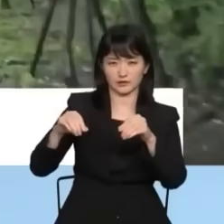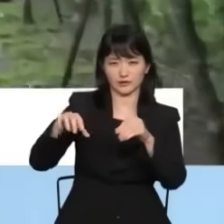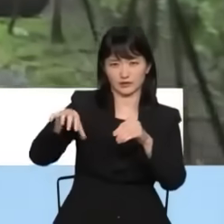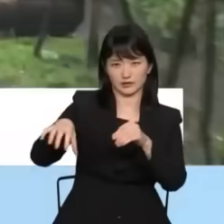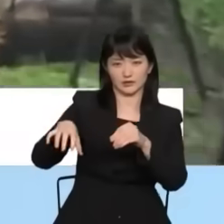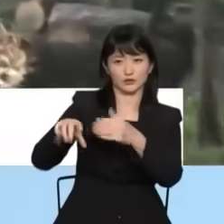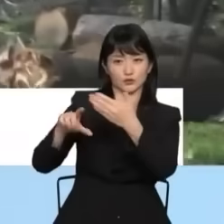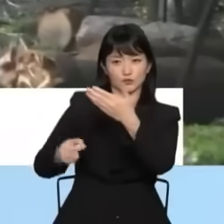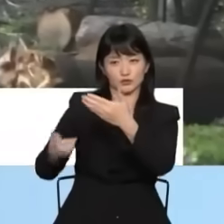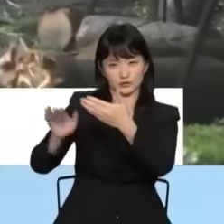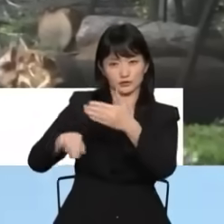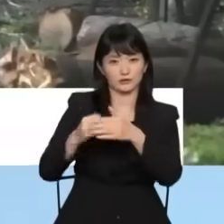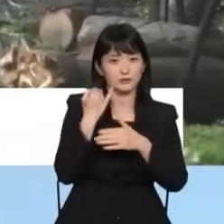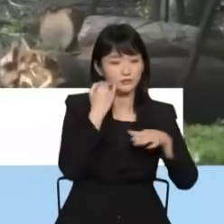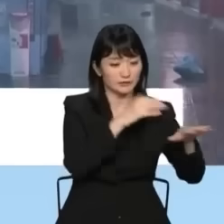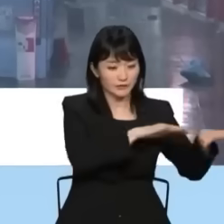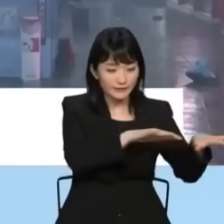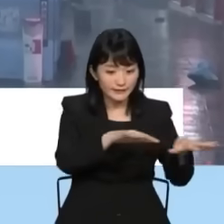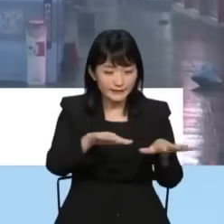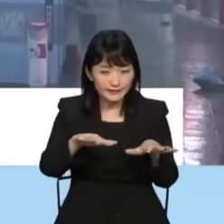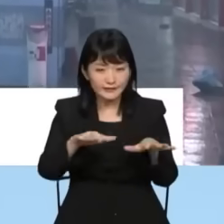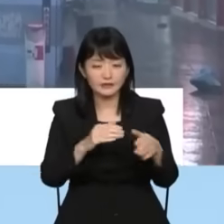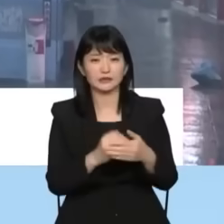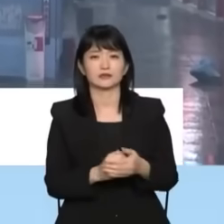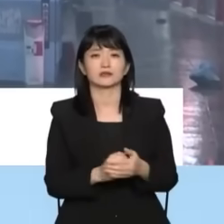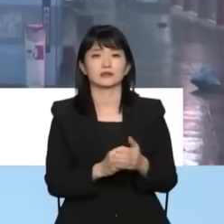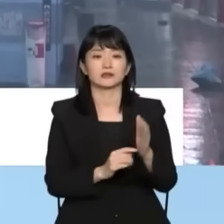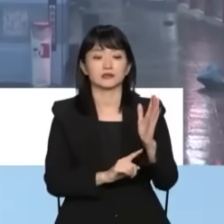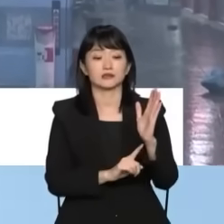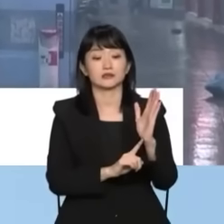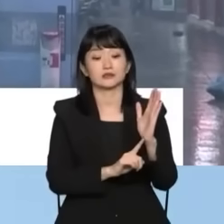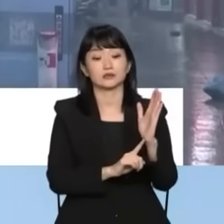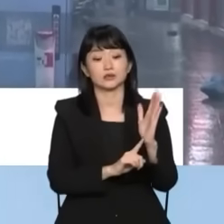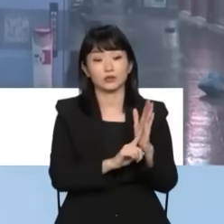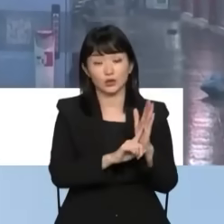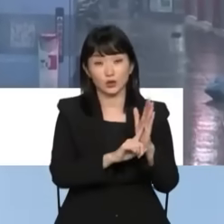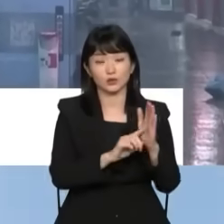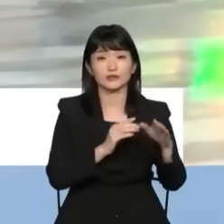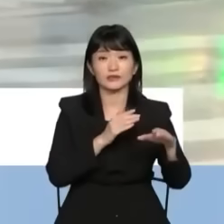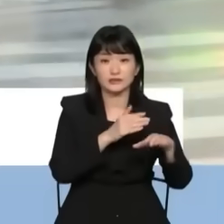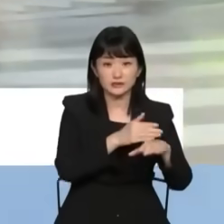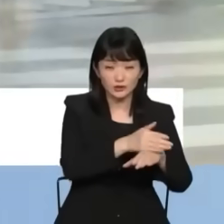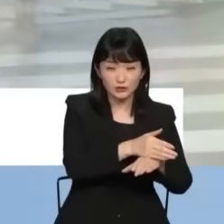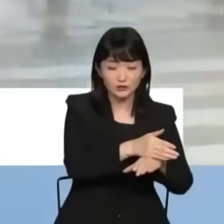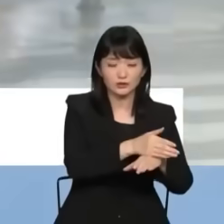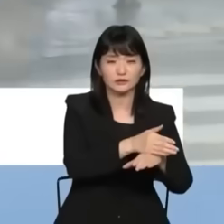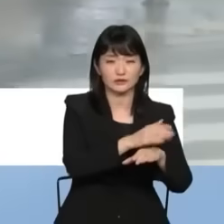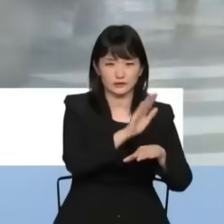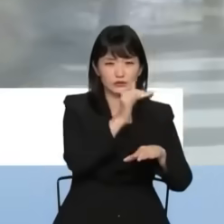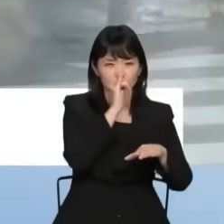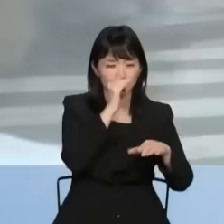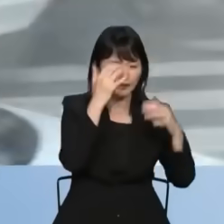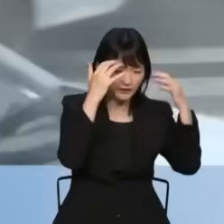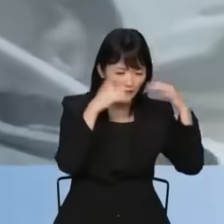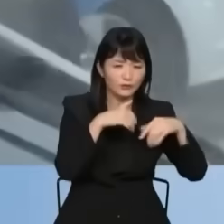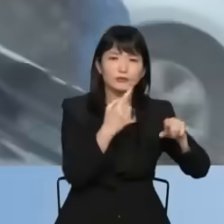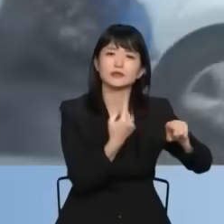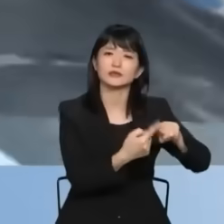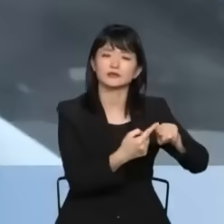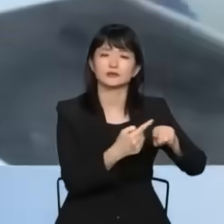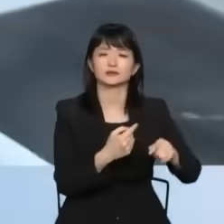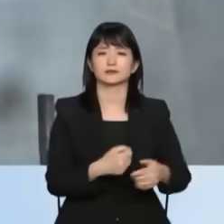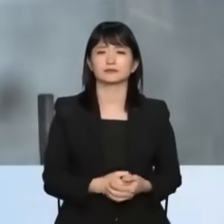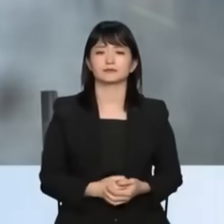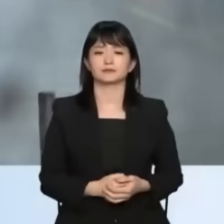경우에는 천천히 데워지고 천천히 식는 특징을 가지고 있기 때문에 한여름을 맞이하고 있다고 보셔야 될 것 같습니다. 네. 여기에 문제가 되는